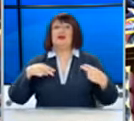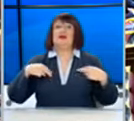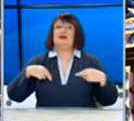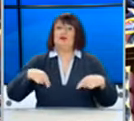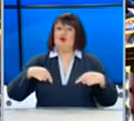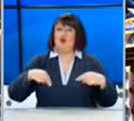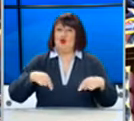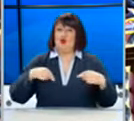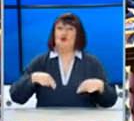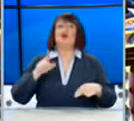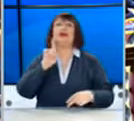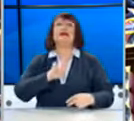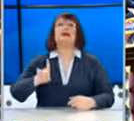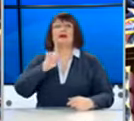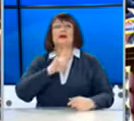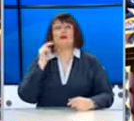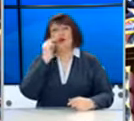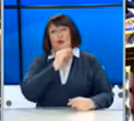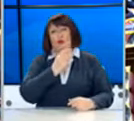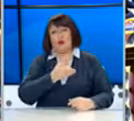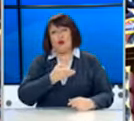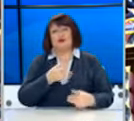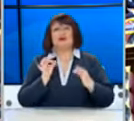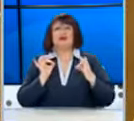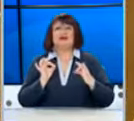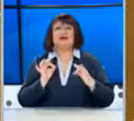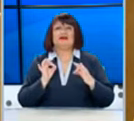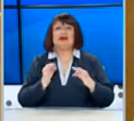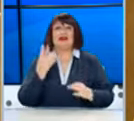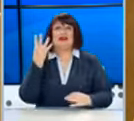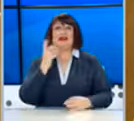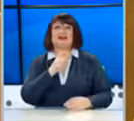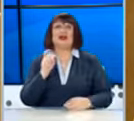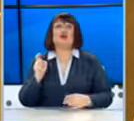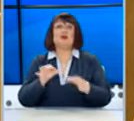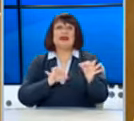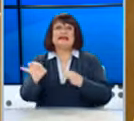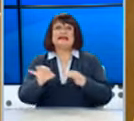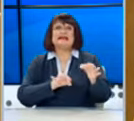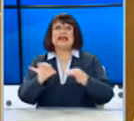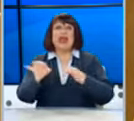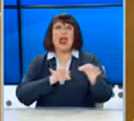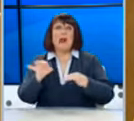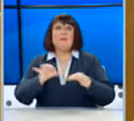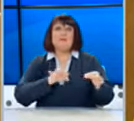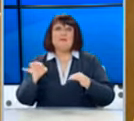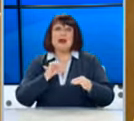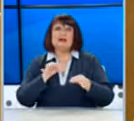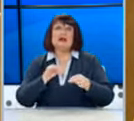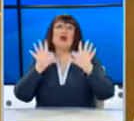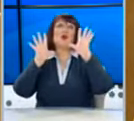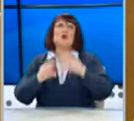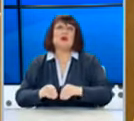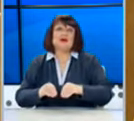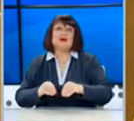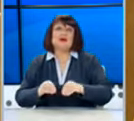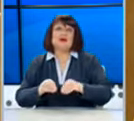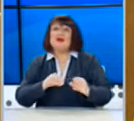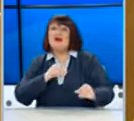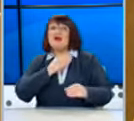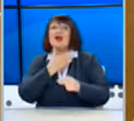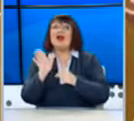κυρίου Μητσοτάκη βεβαίως έχουν καεί 4 εκατομμύρια στρέμματα. Αλλά δεν τον ακούσαμε αυτόν τον αριθμό. Μας